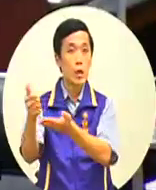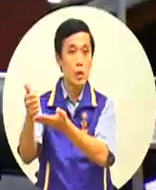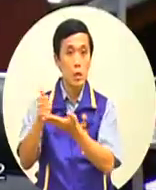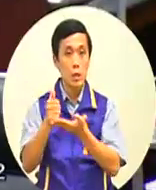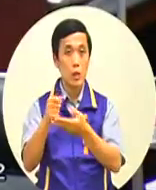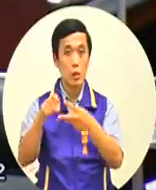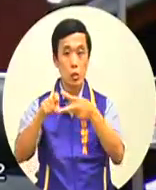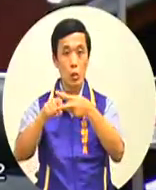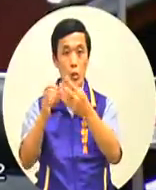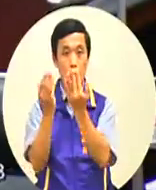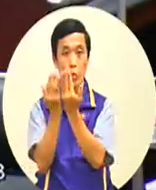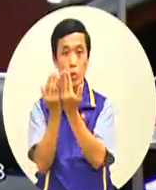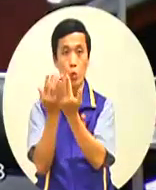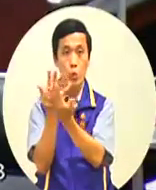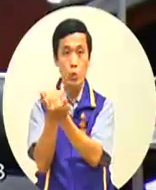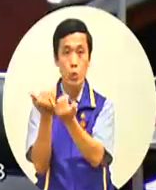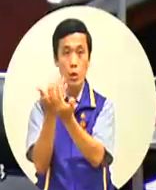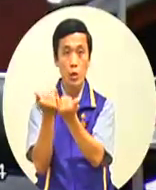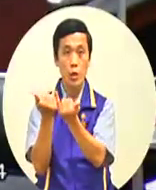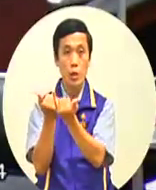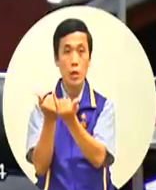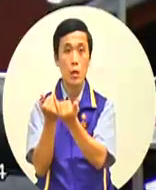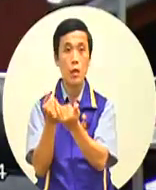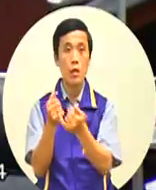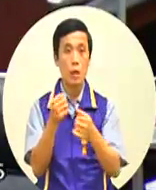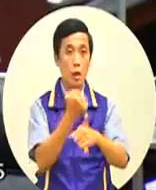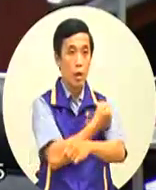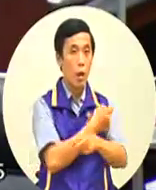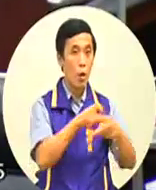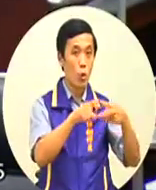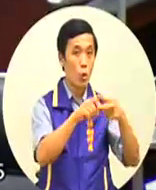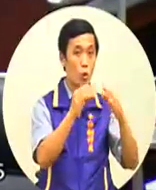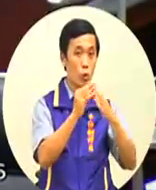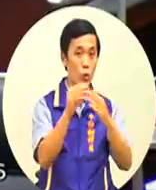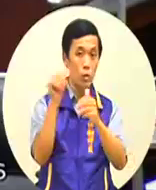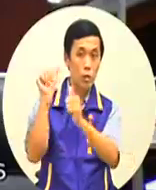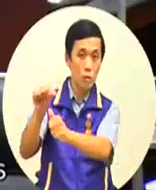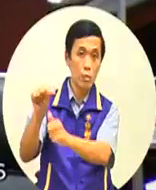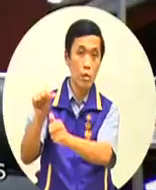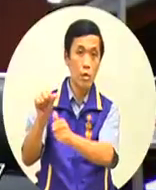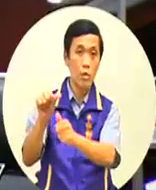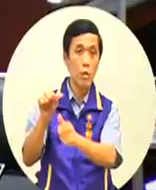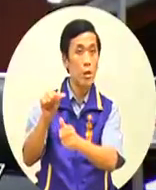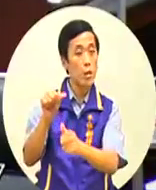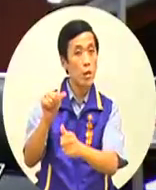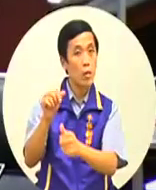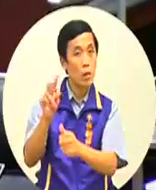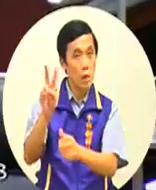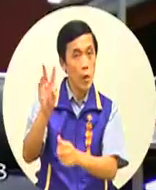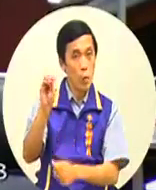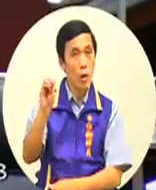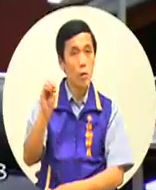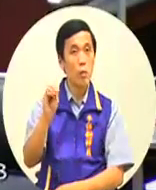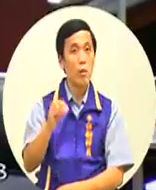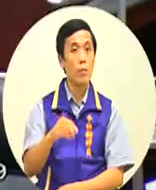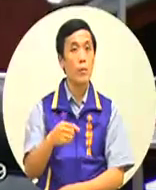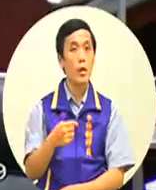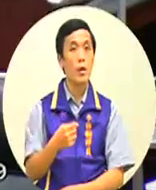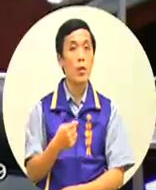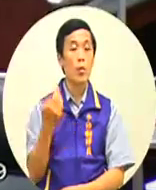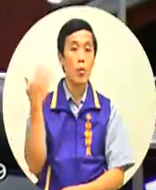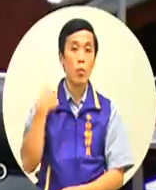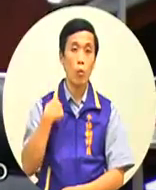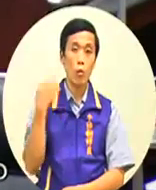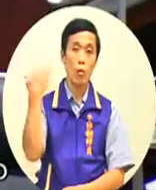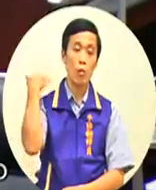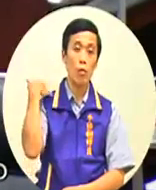读生哦，工读生来劳工局甲检举啊，毋知翻2万啊，几万？翻2万的款。啊，我迄阵吼，骂恁